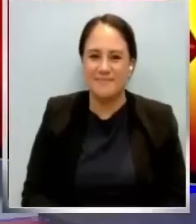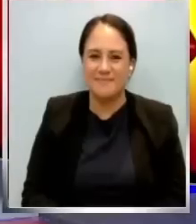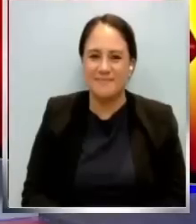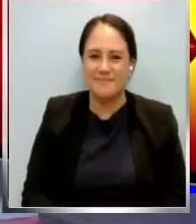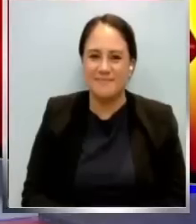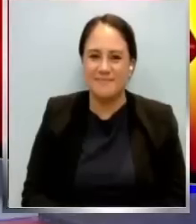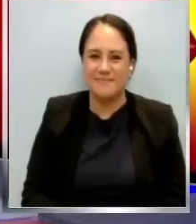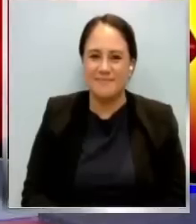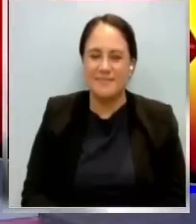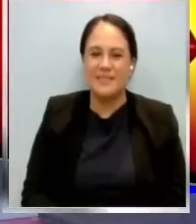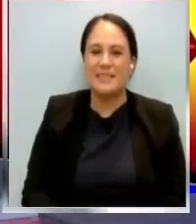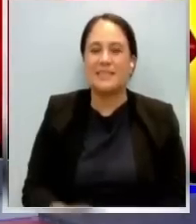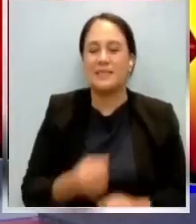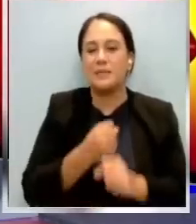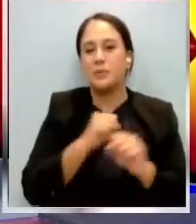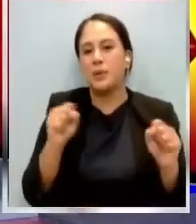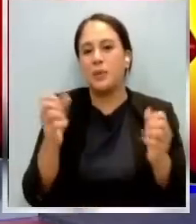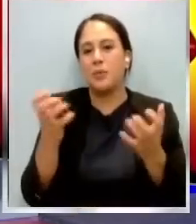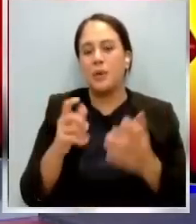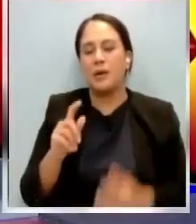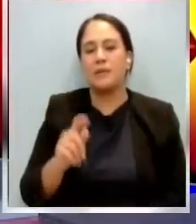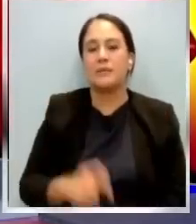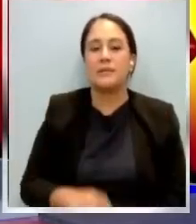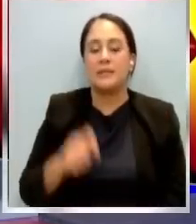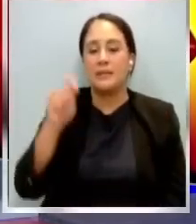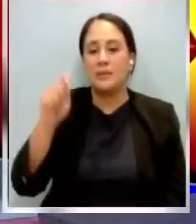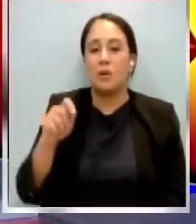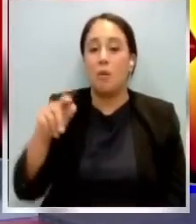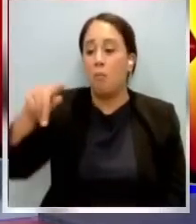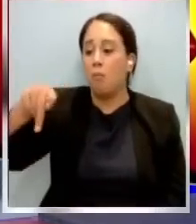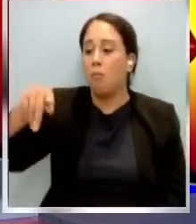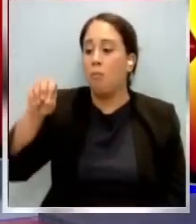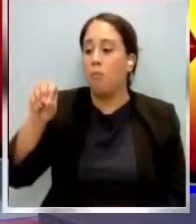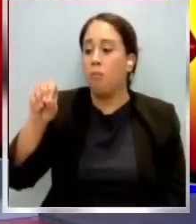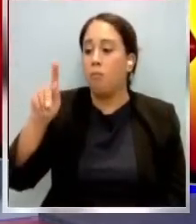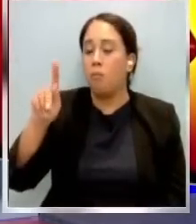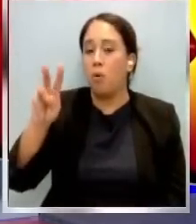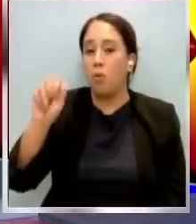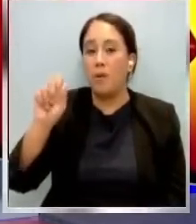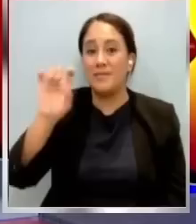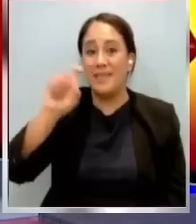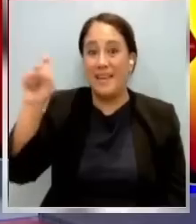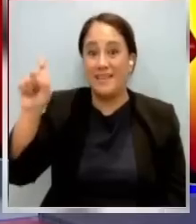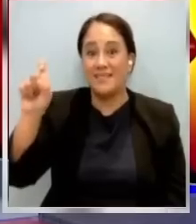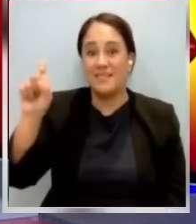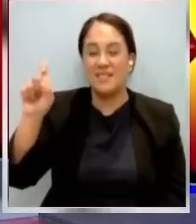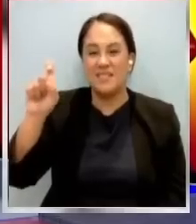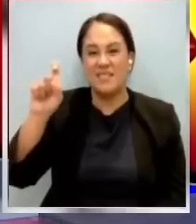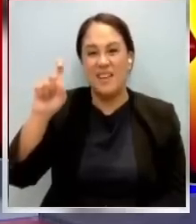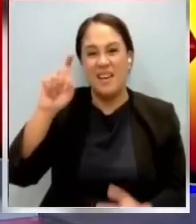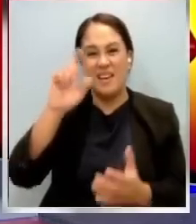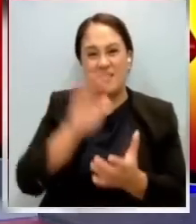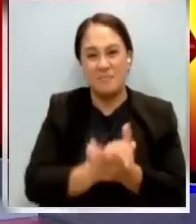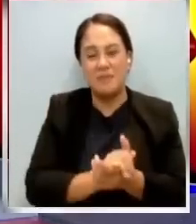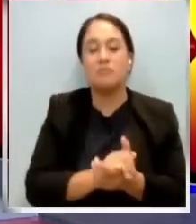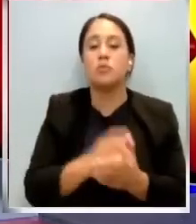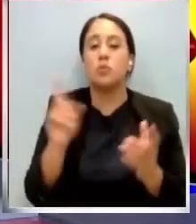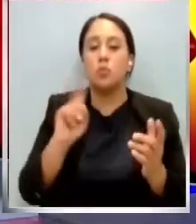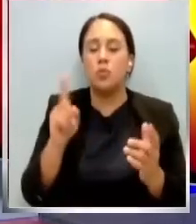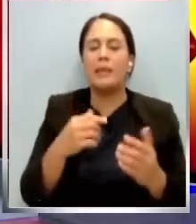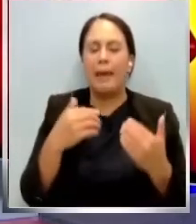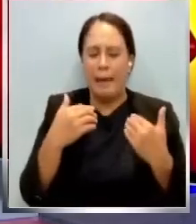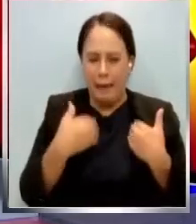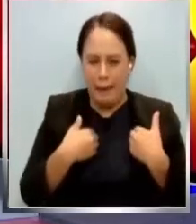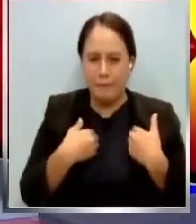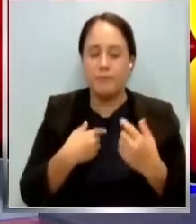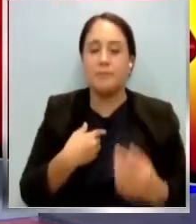Kalayaan daw ang hiling ni Tick the Clock host Pok Wang laban sa kanyang ex-partner niyang si Lee O'Brien. Kaya naghain siya ng petition para